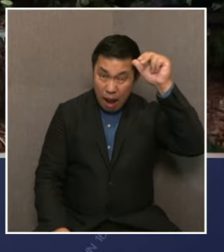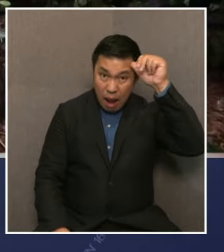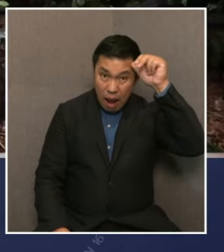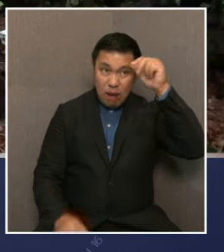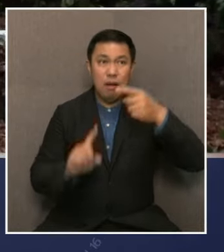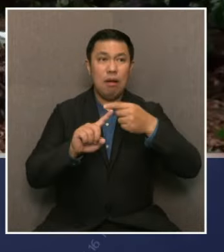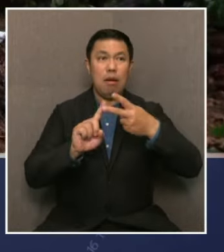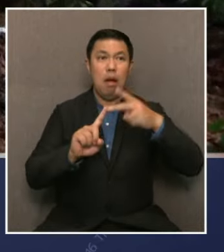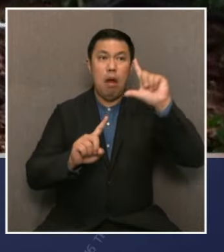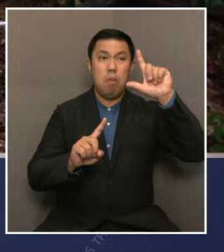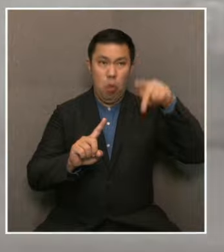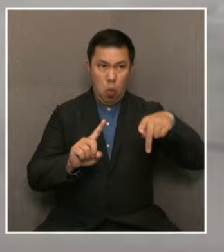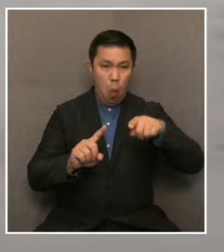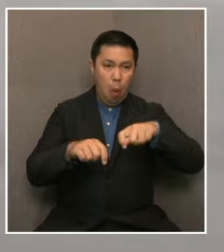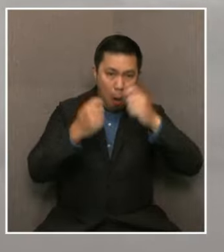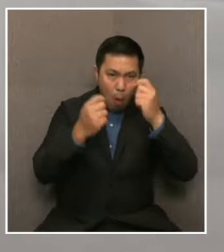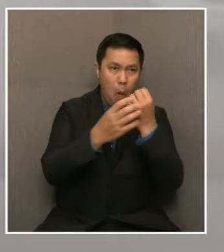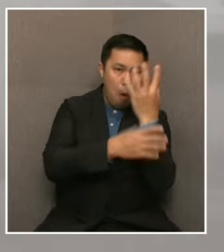ยครับ